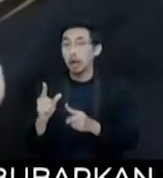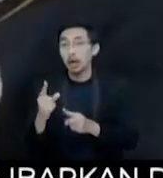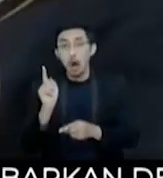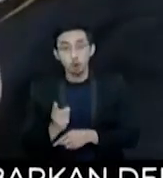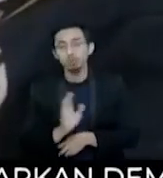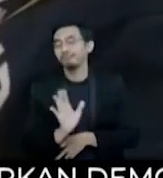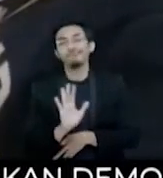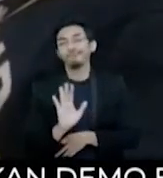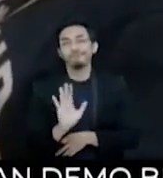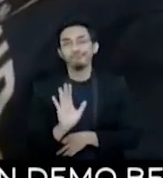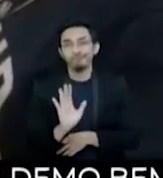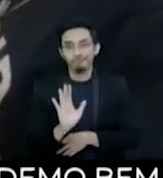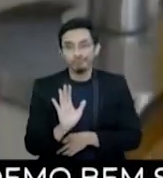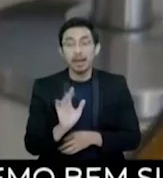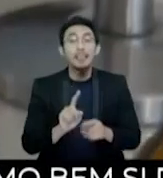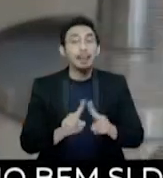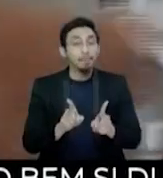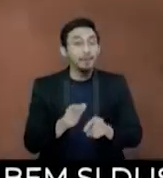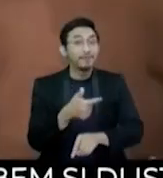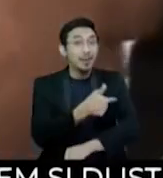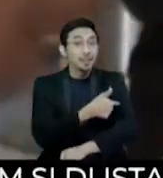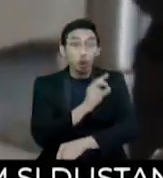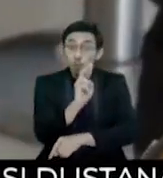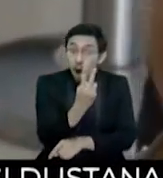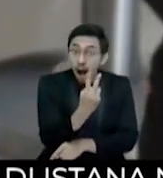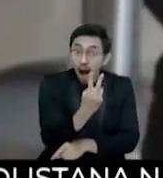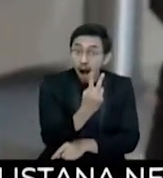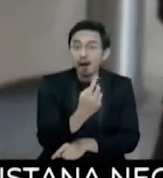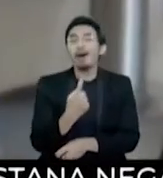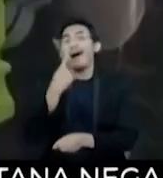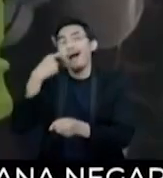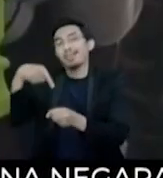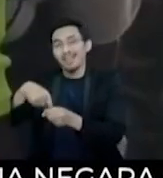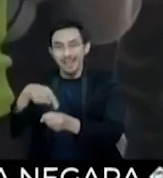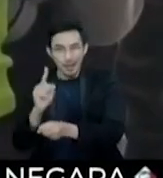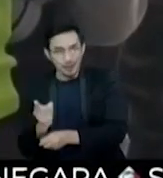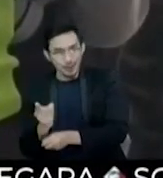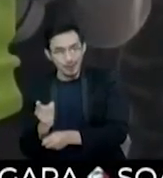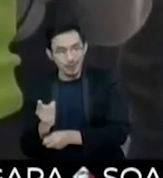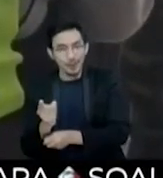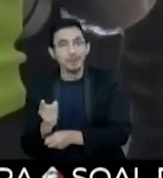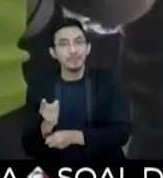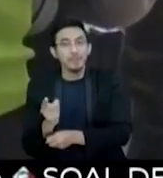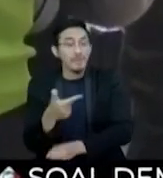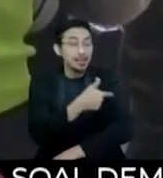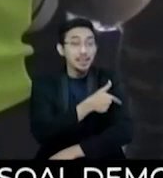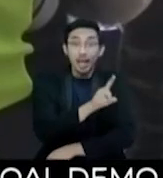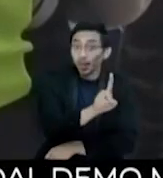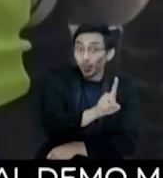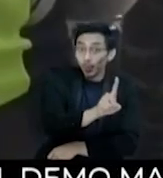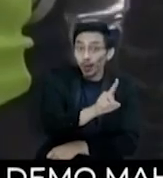Sementara calon pemudik yang baru mendapatkan dosis kedua, diharuskan tes antigen dan swab PCR bagi pemudik yang baru mendapatkan